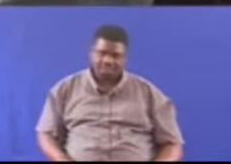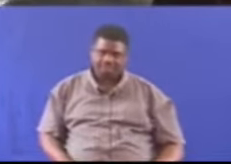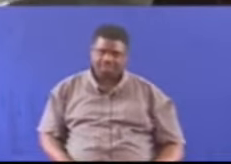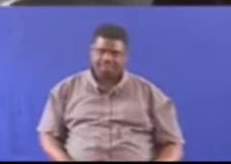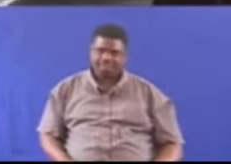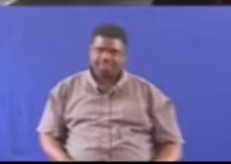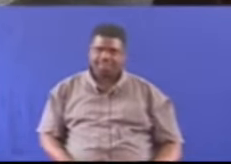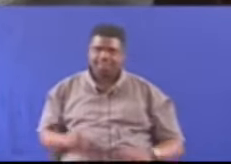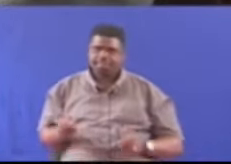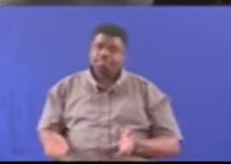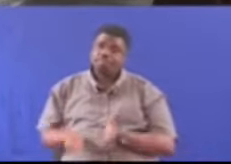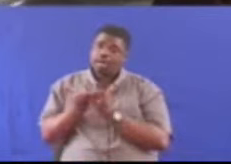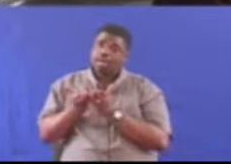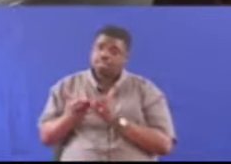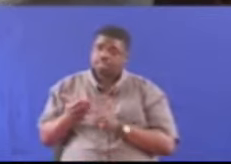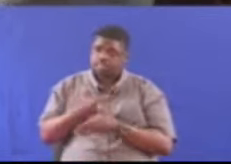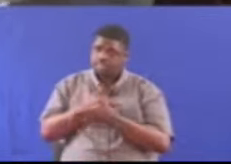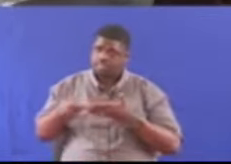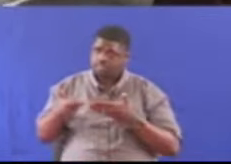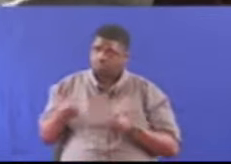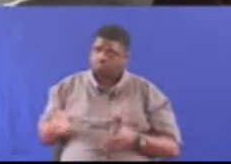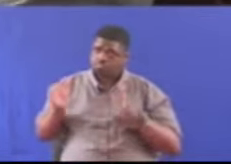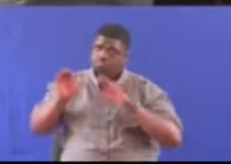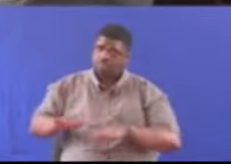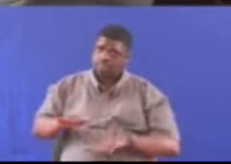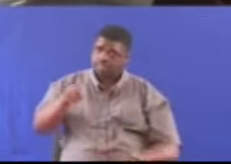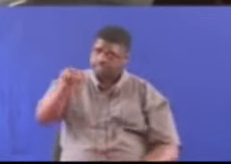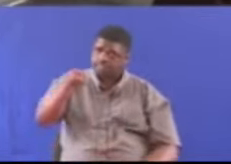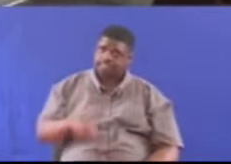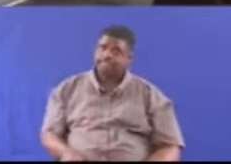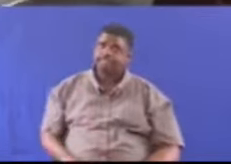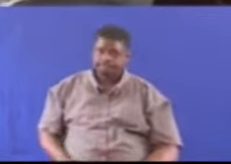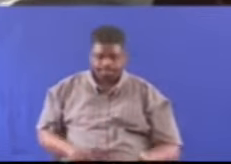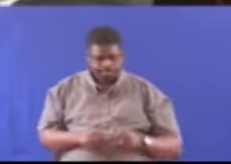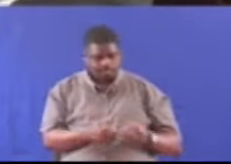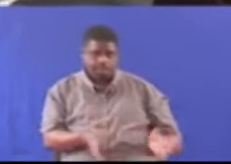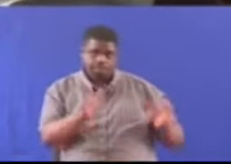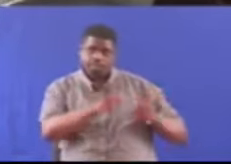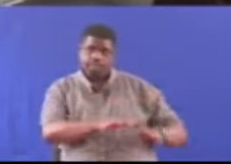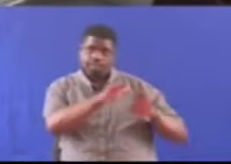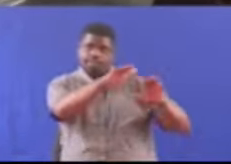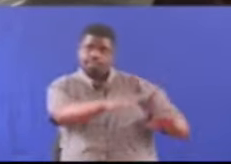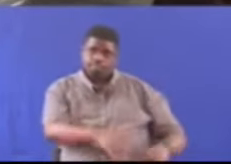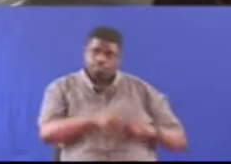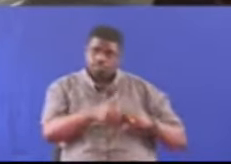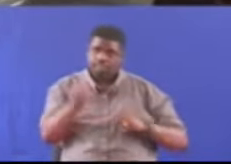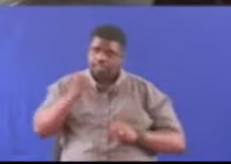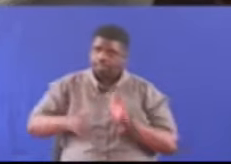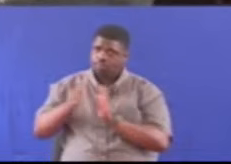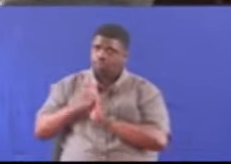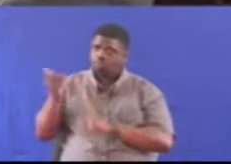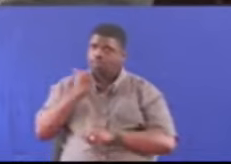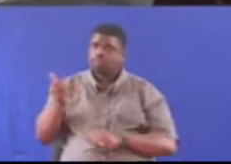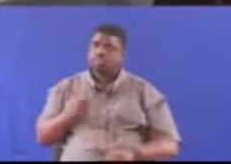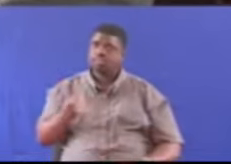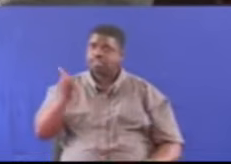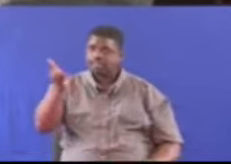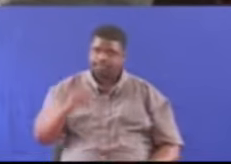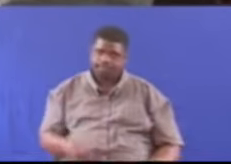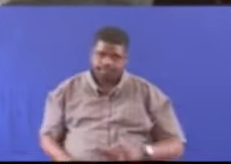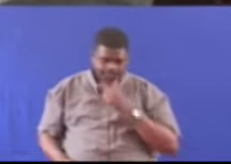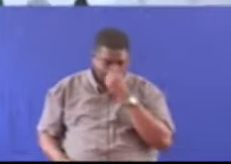Tuna bahati jina hilo limekubariki. Limebariki Bunge la Jamhuri ya Muungano wa Tanzania. Lakini